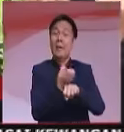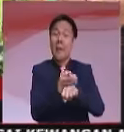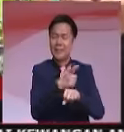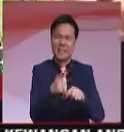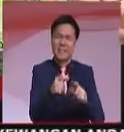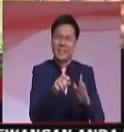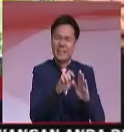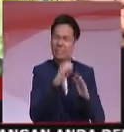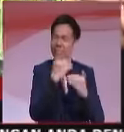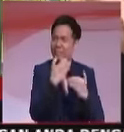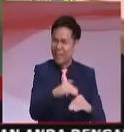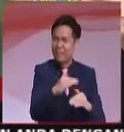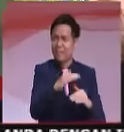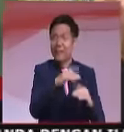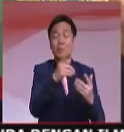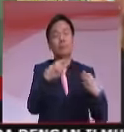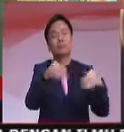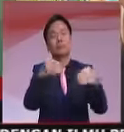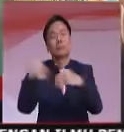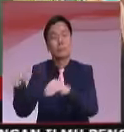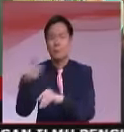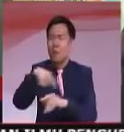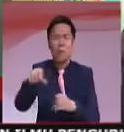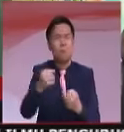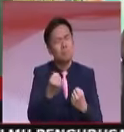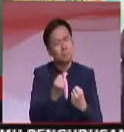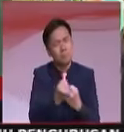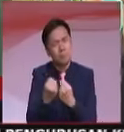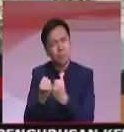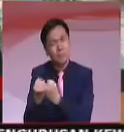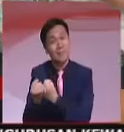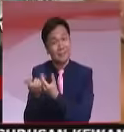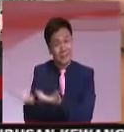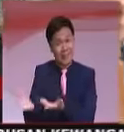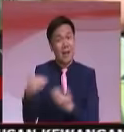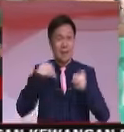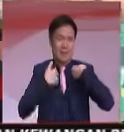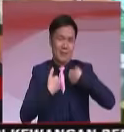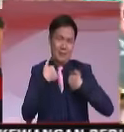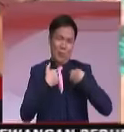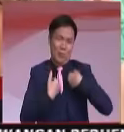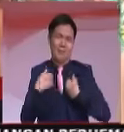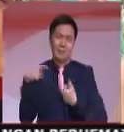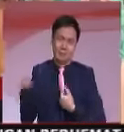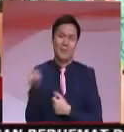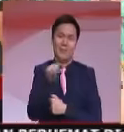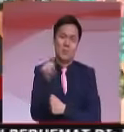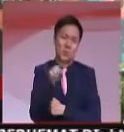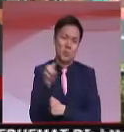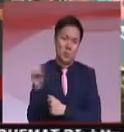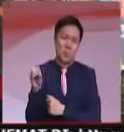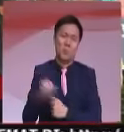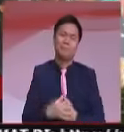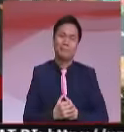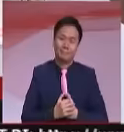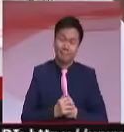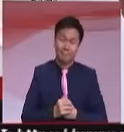untuk orang ramai membeli sebagai tanda syukur mereka kepada hewan edizon negara